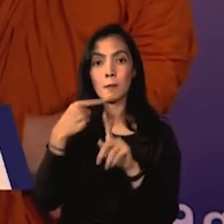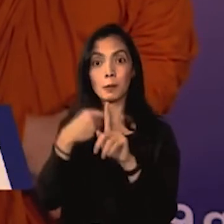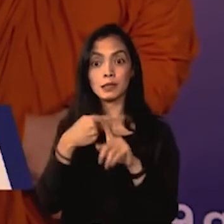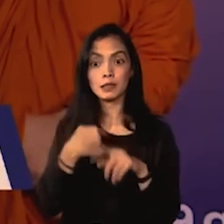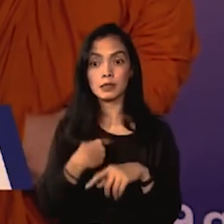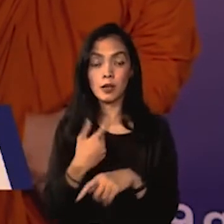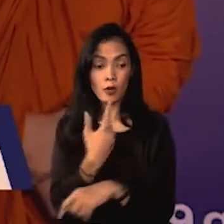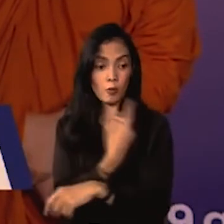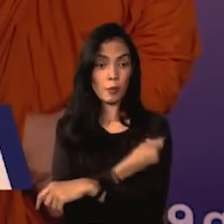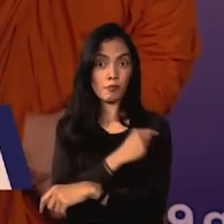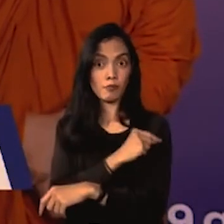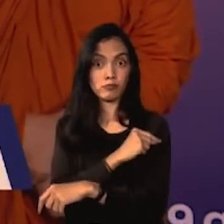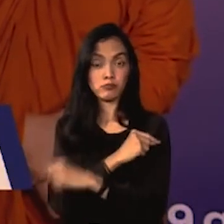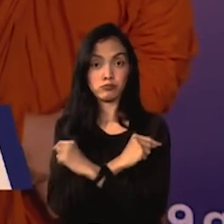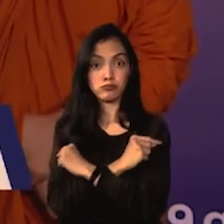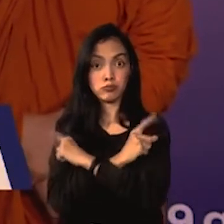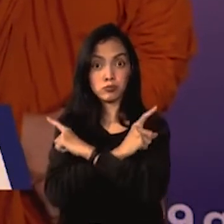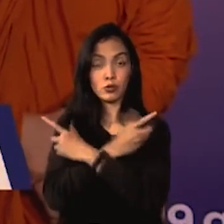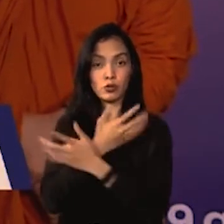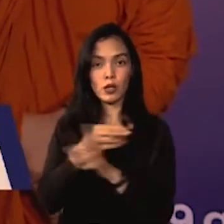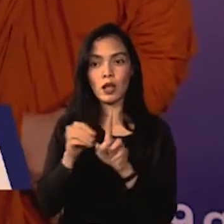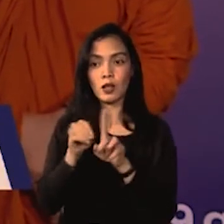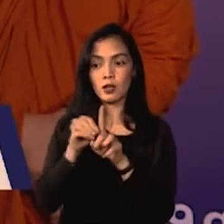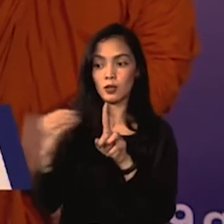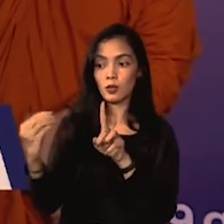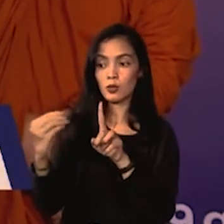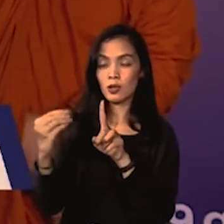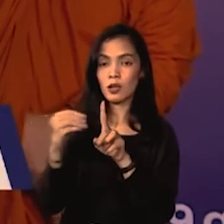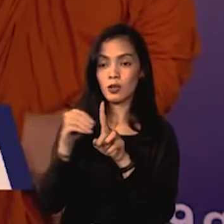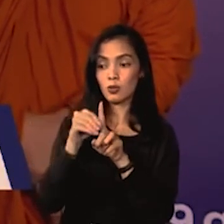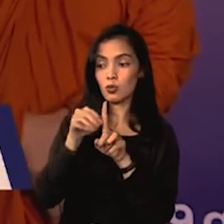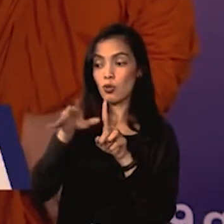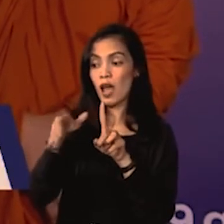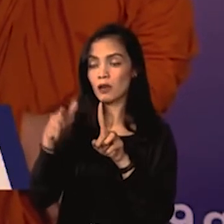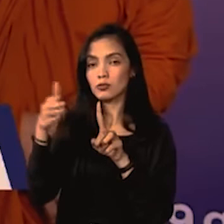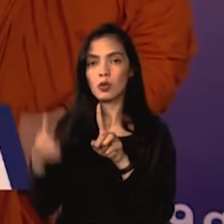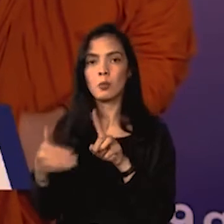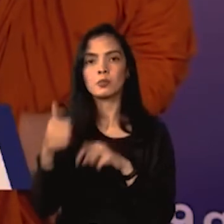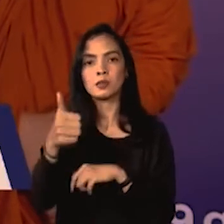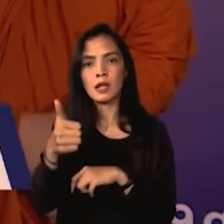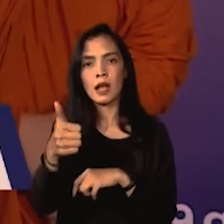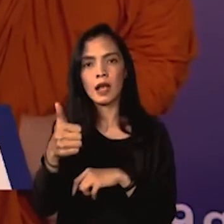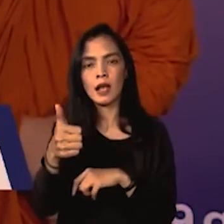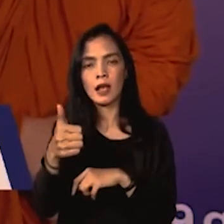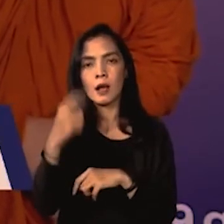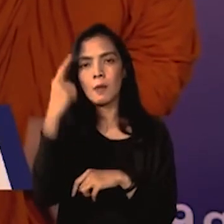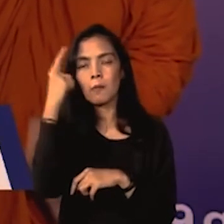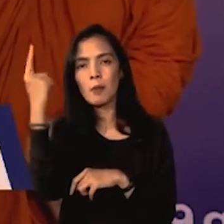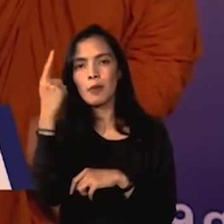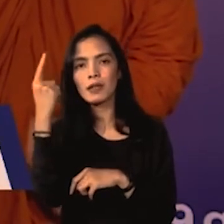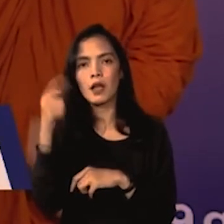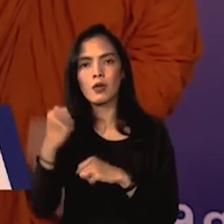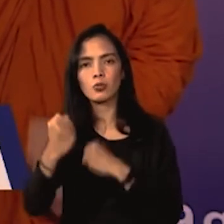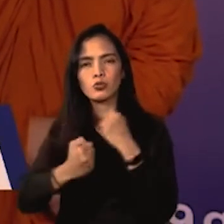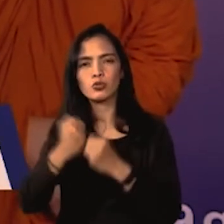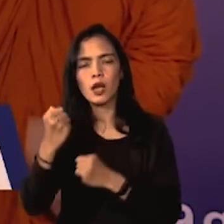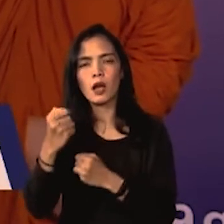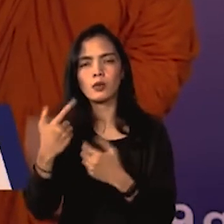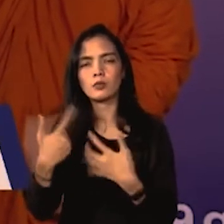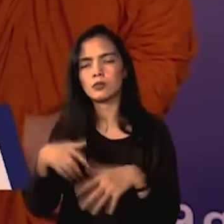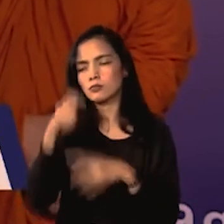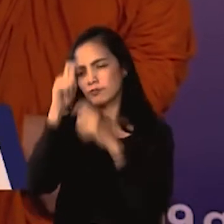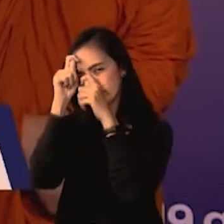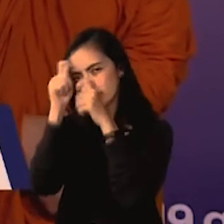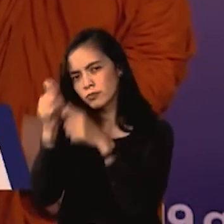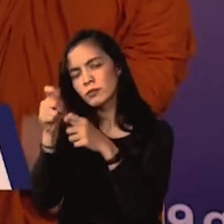penularan. Upaya pemerintah ini sangat kita hargai bersama karena memerlukan upaya-upaya ekstra dan